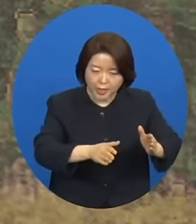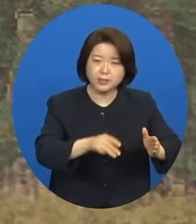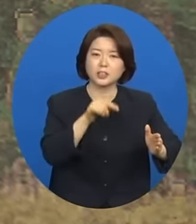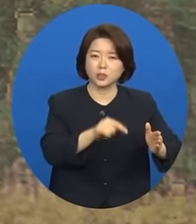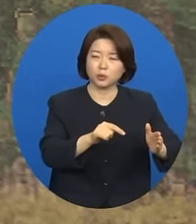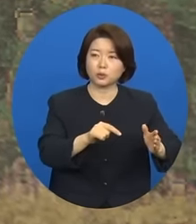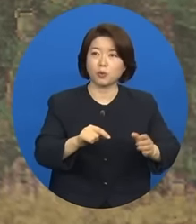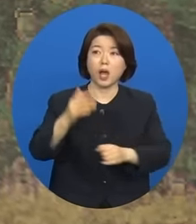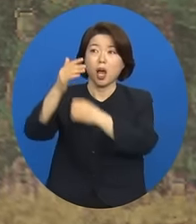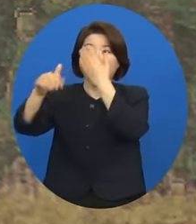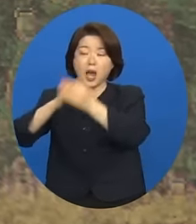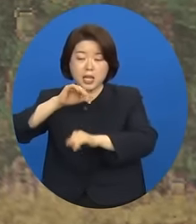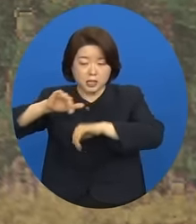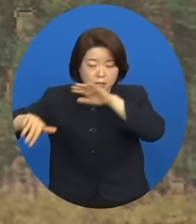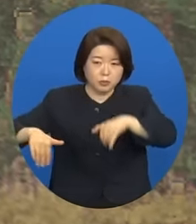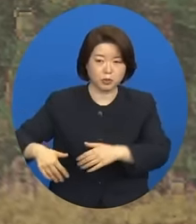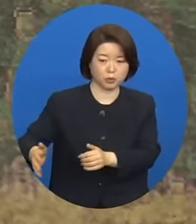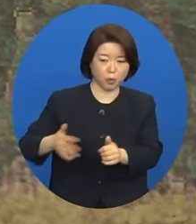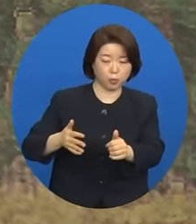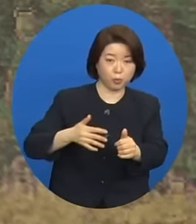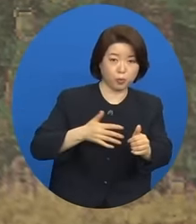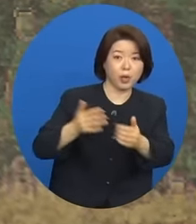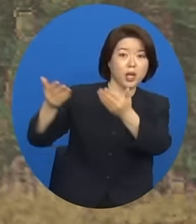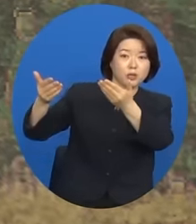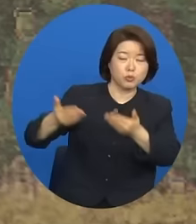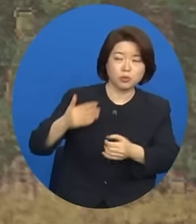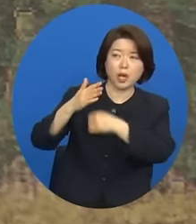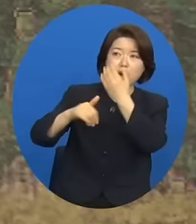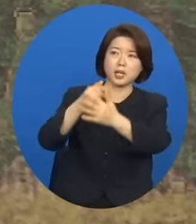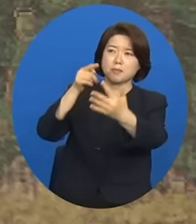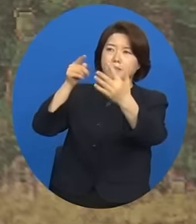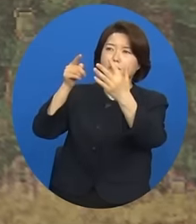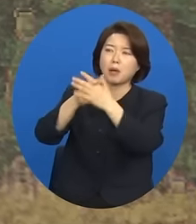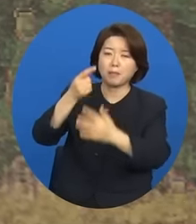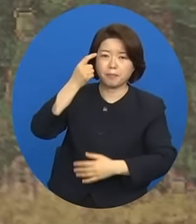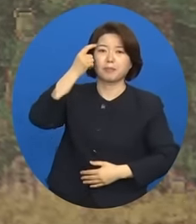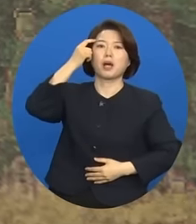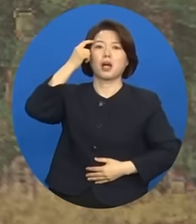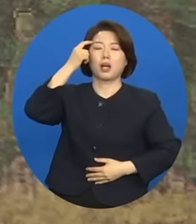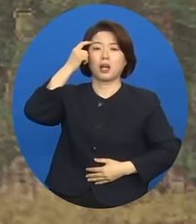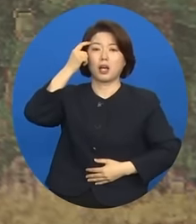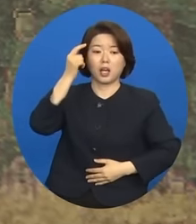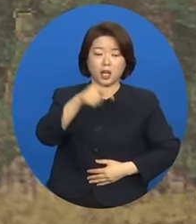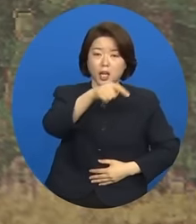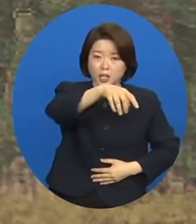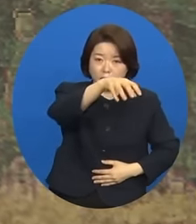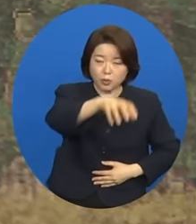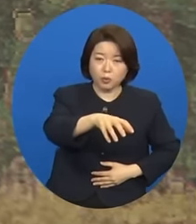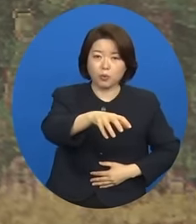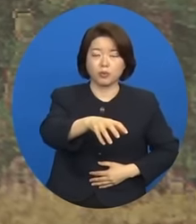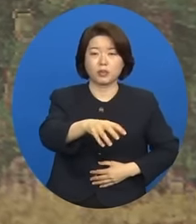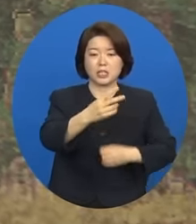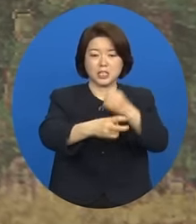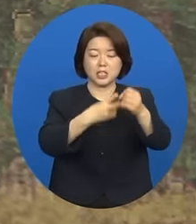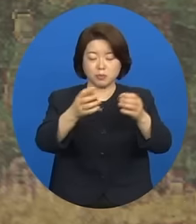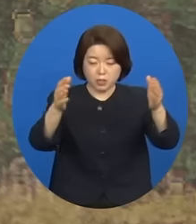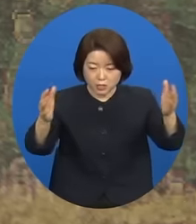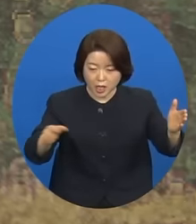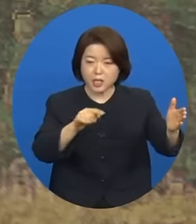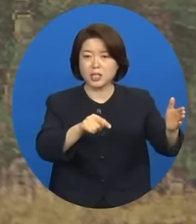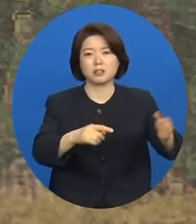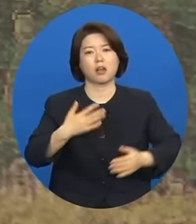간섭하시고 섭리하시는 하나님이시고 나는 것을 이 야곱은 바단 아람에서 알게 된다는